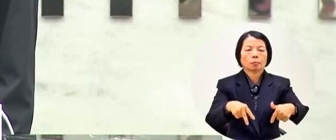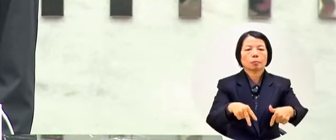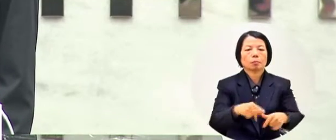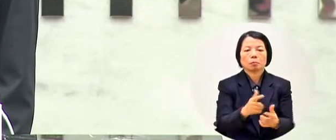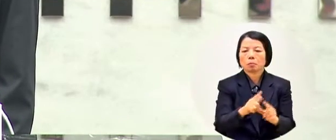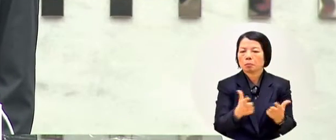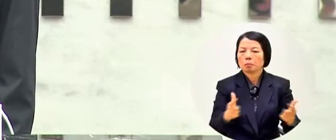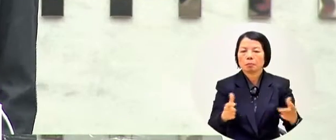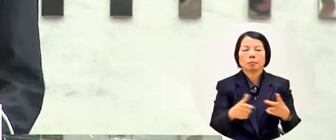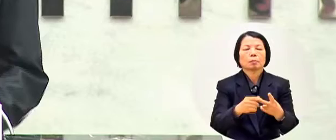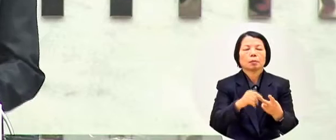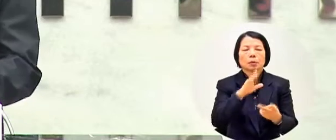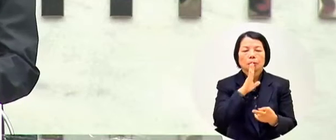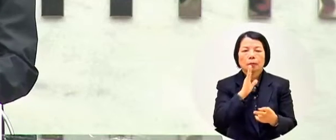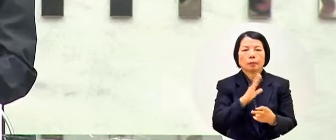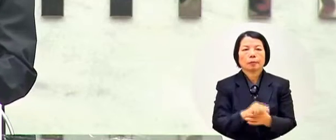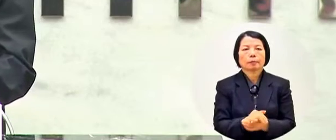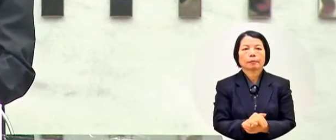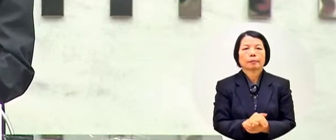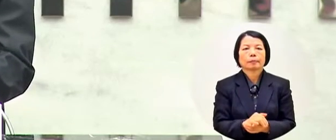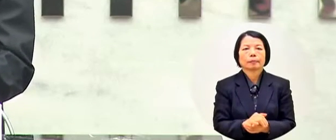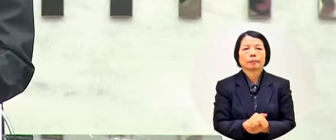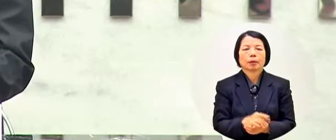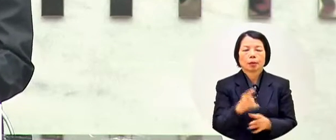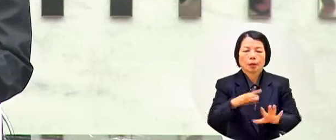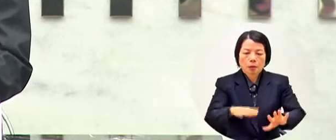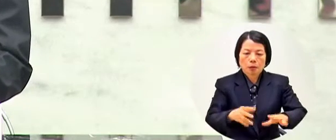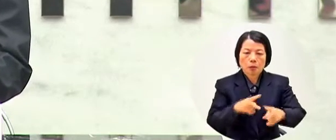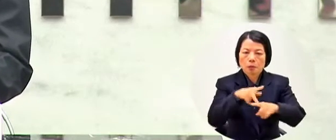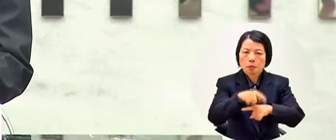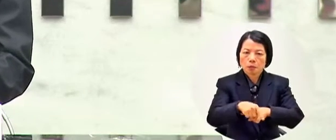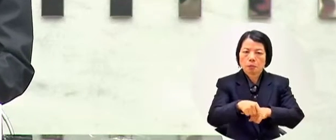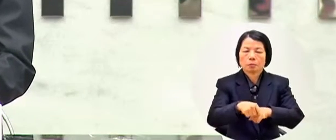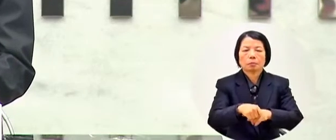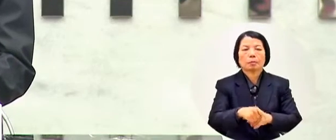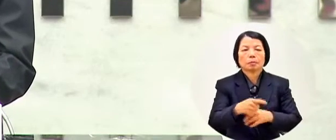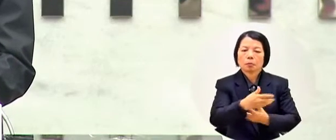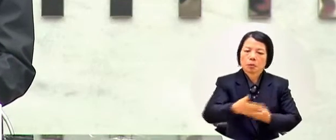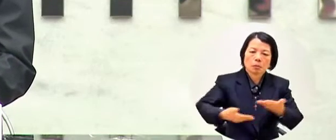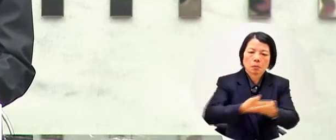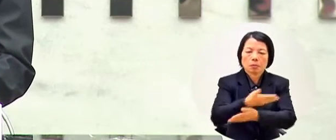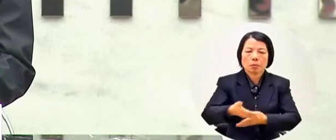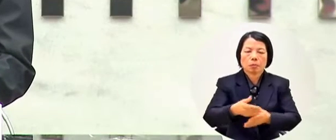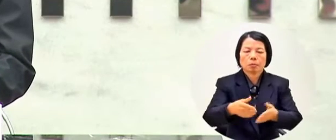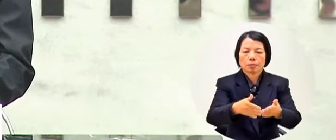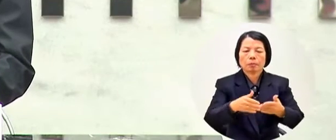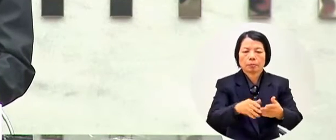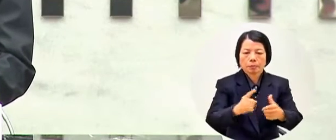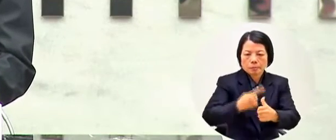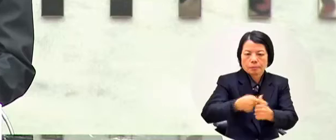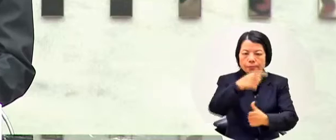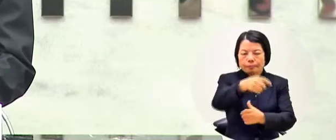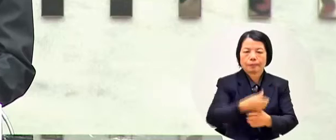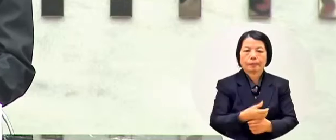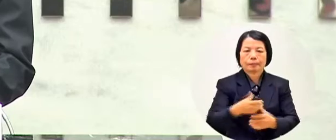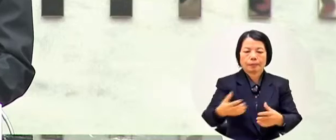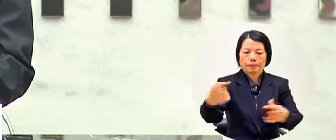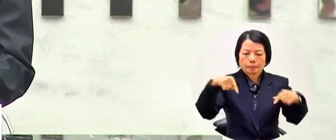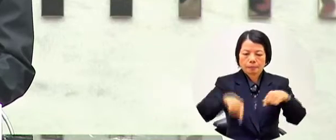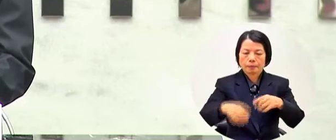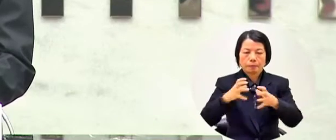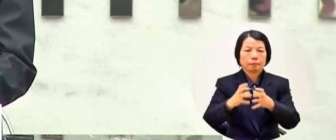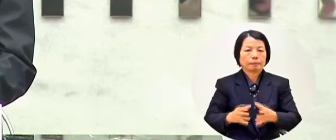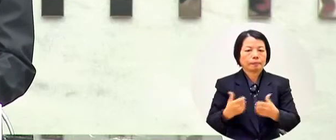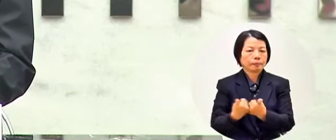暨跨境创业创新交流协会的会员大会，就首度移师高雄办理，而全国商业总